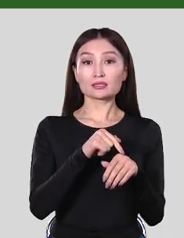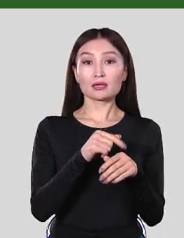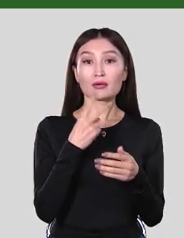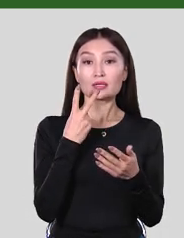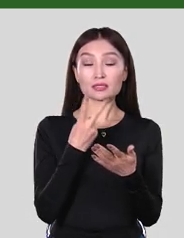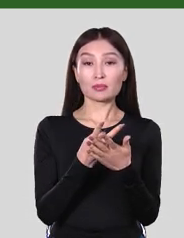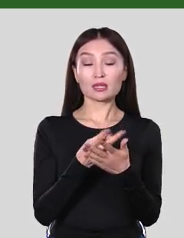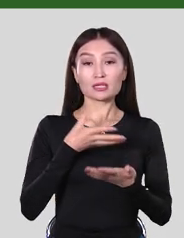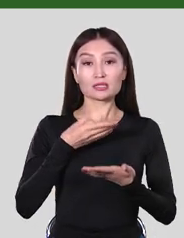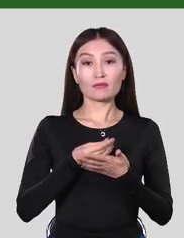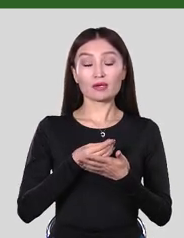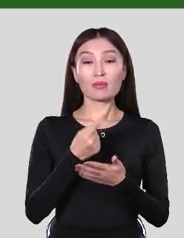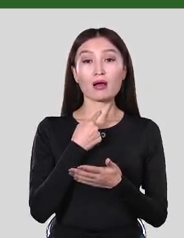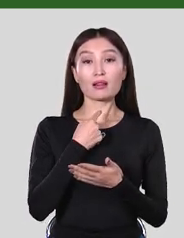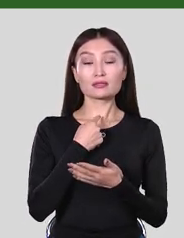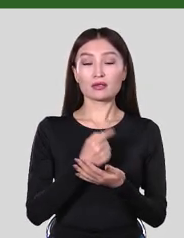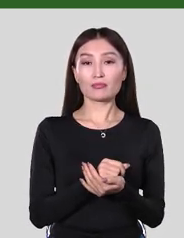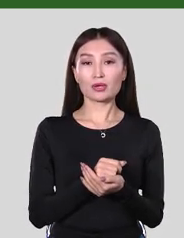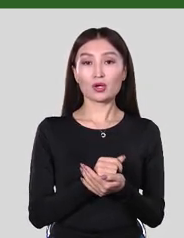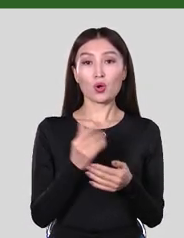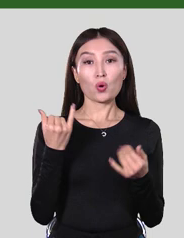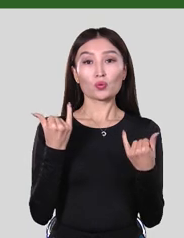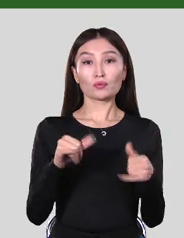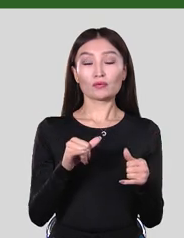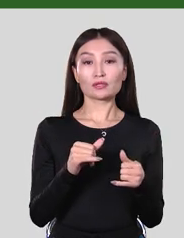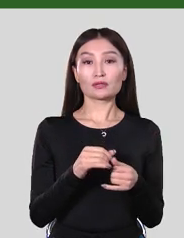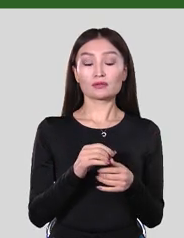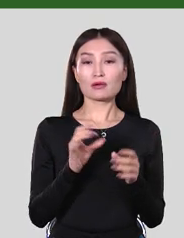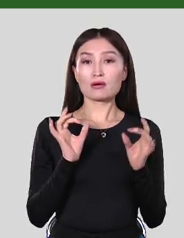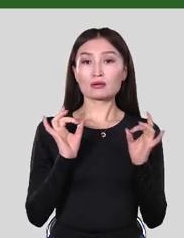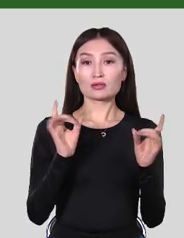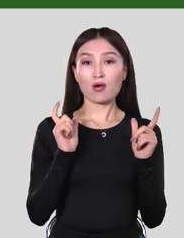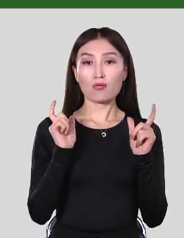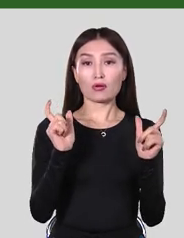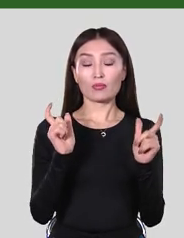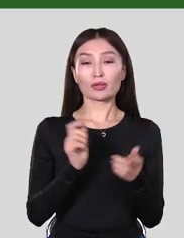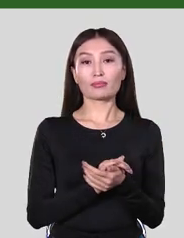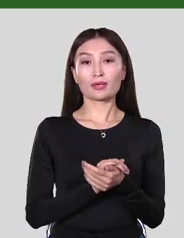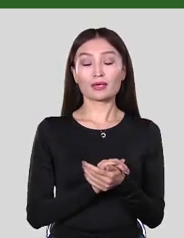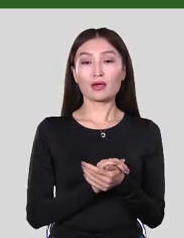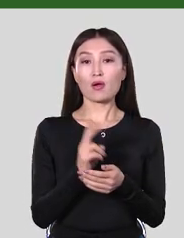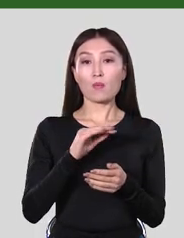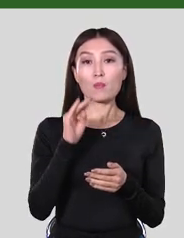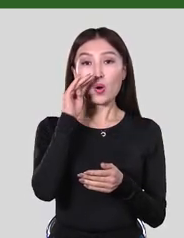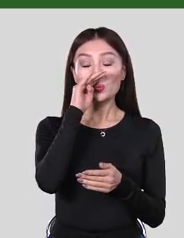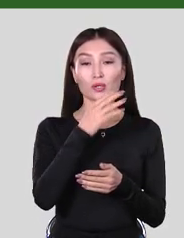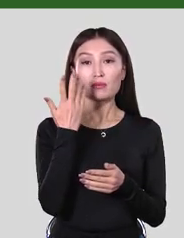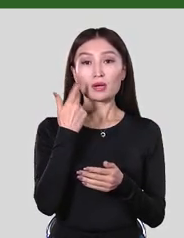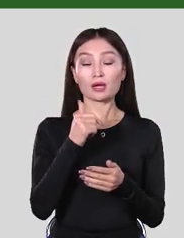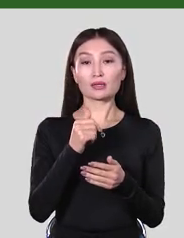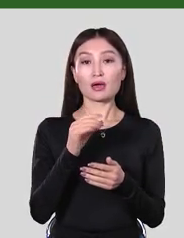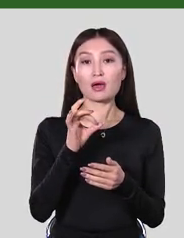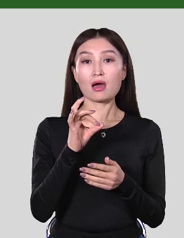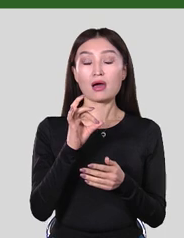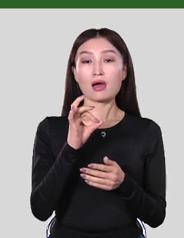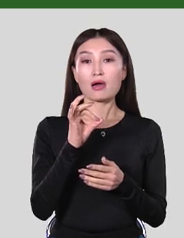всего своими голосами, удивительно резкими и громкими. По утрам, когда стая